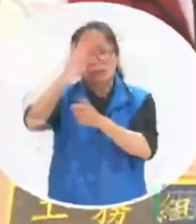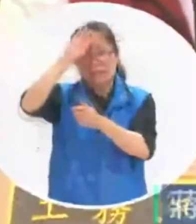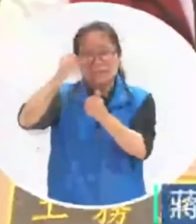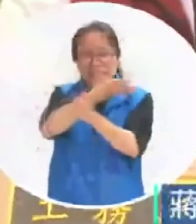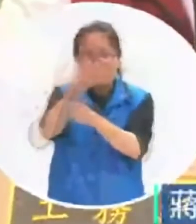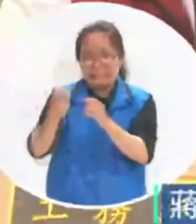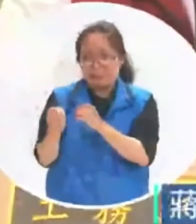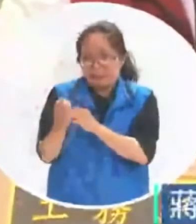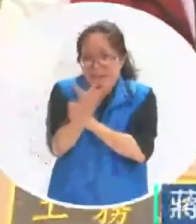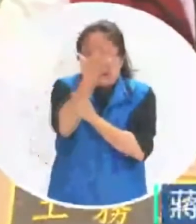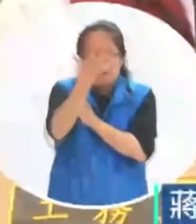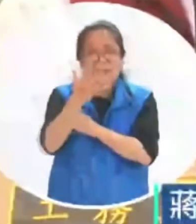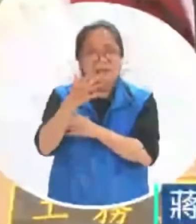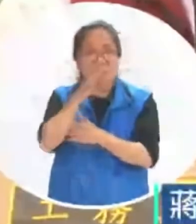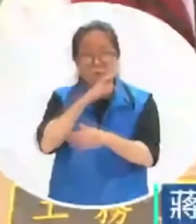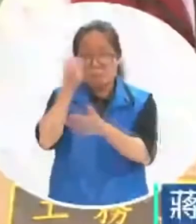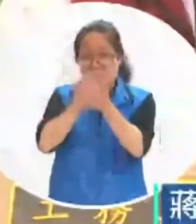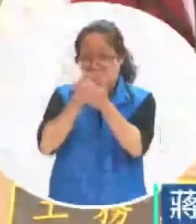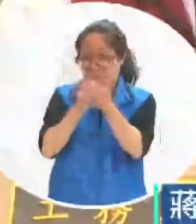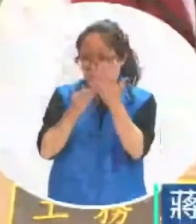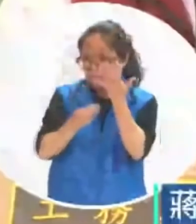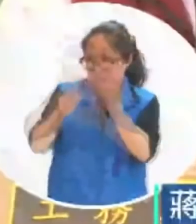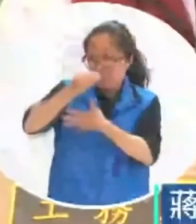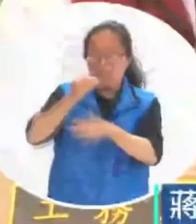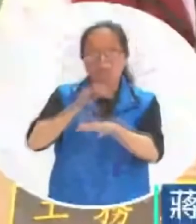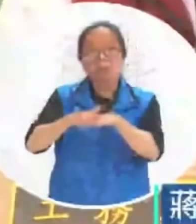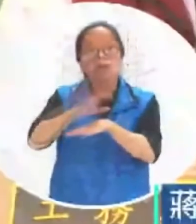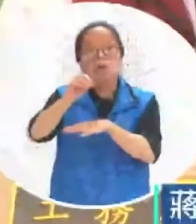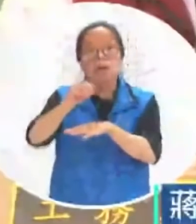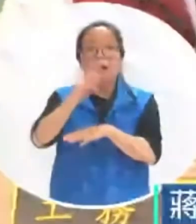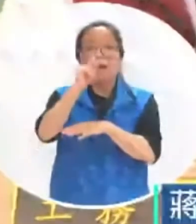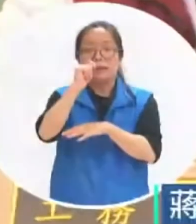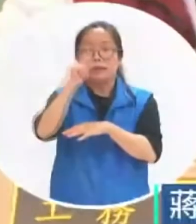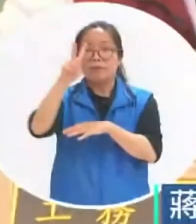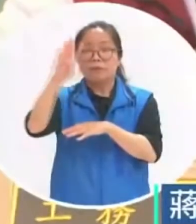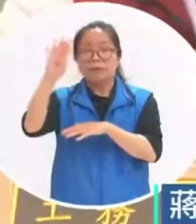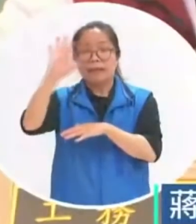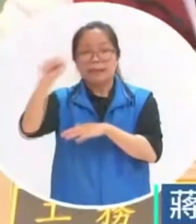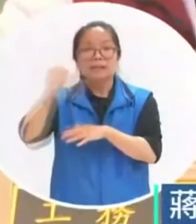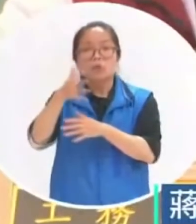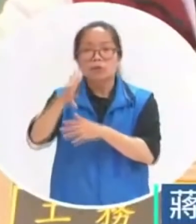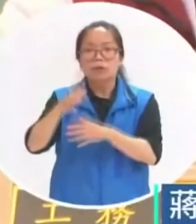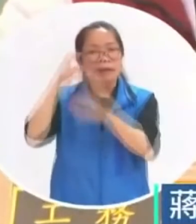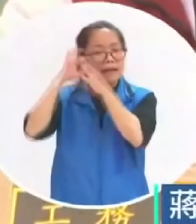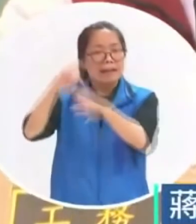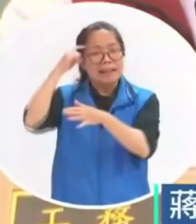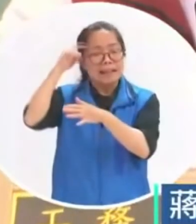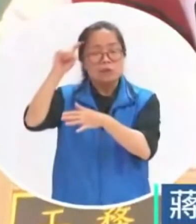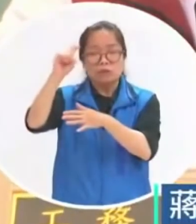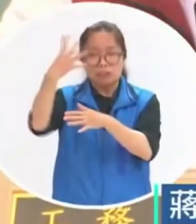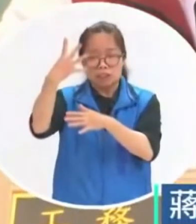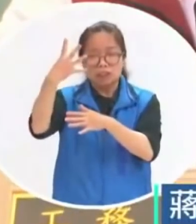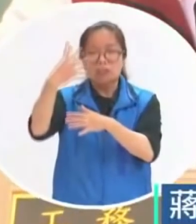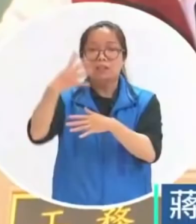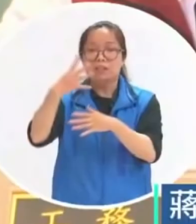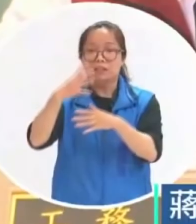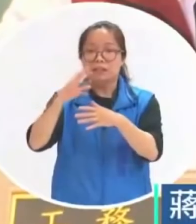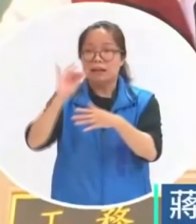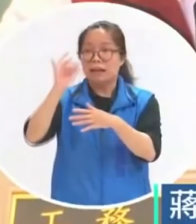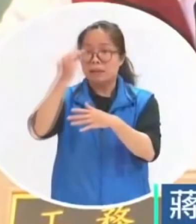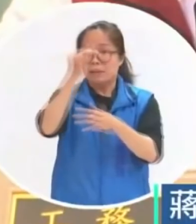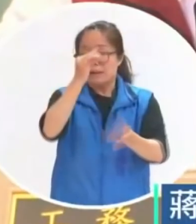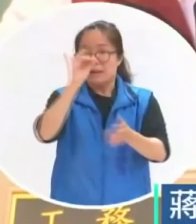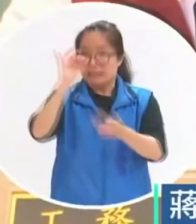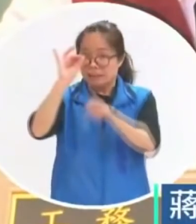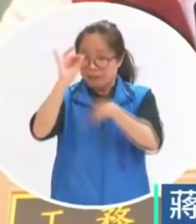有没有在准备提升警戒？那 TVBS 的李品仪接着问，中央说连续14天出现了确诊破百人才